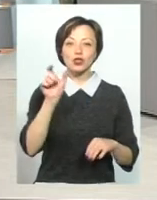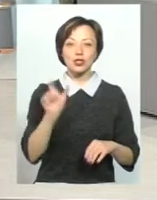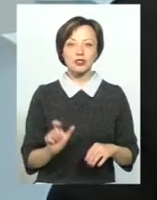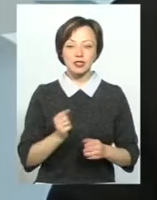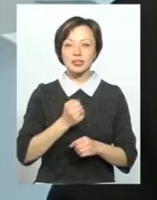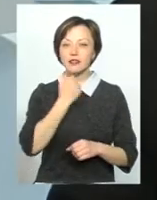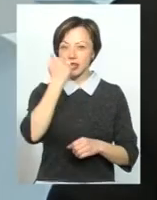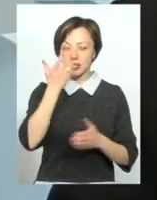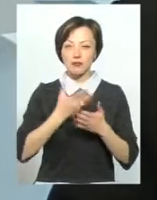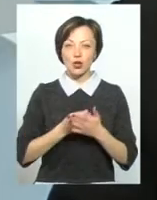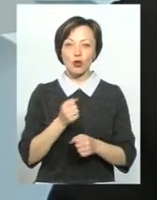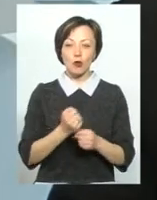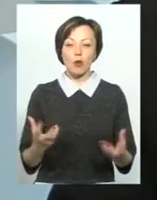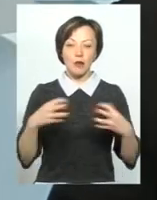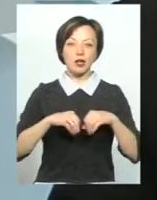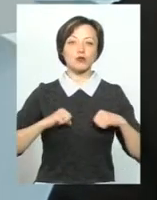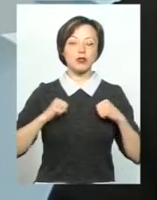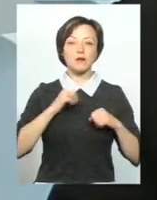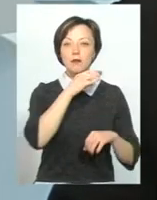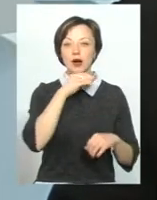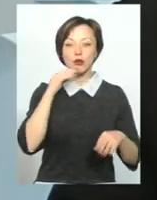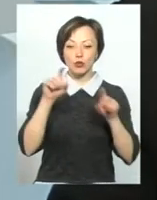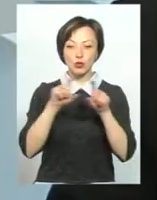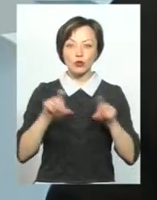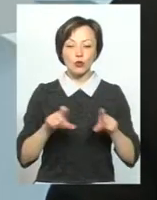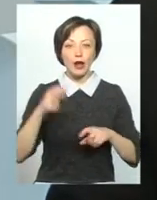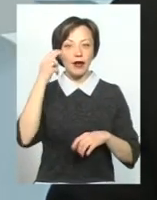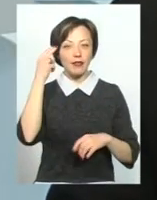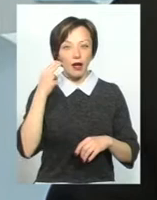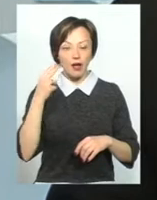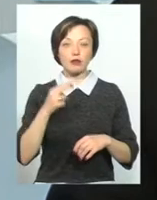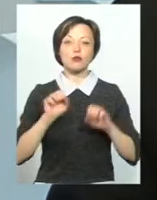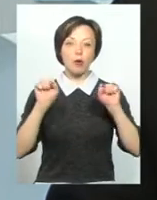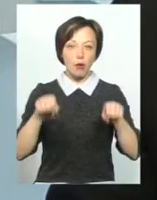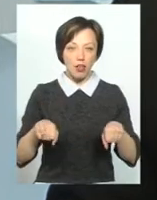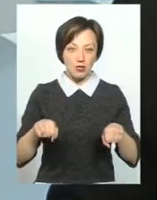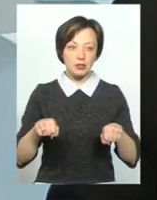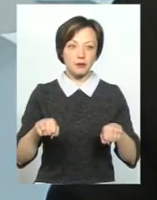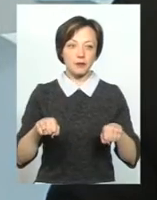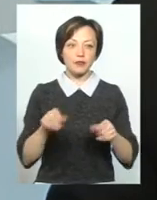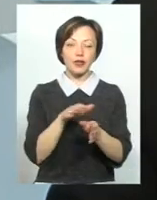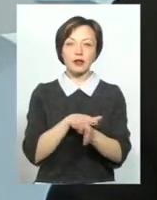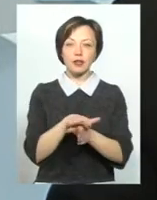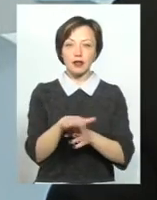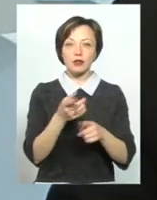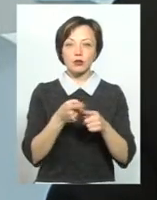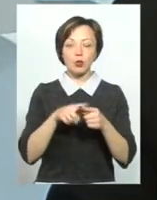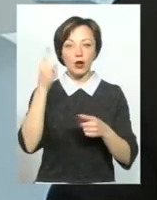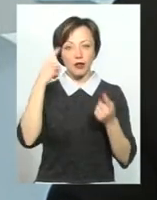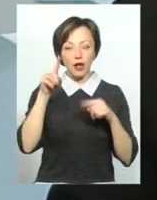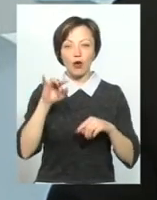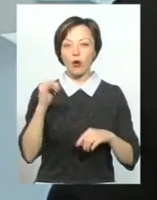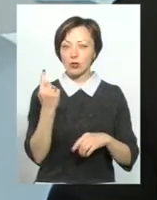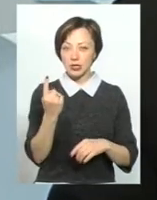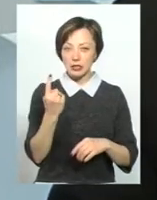своїй роботі, об'єднавши зусилля багатьох структур Китаю, вона спромоглася реалізувати цю ідею, і один